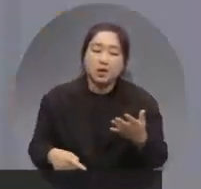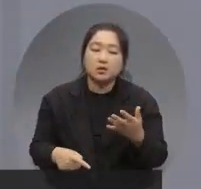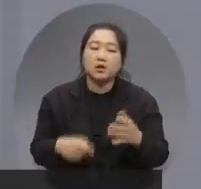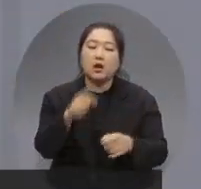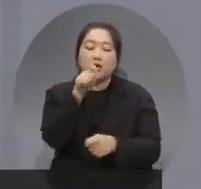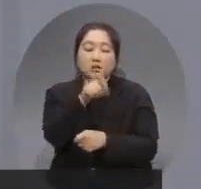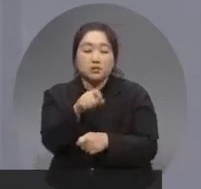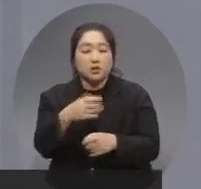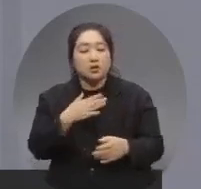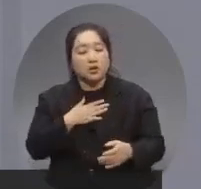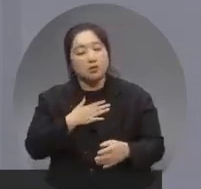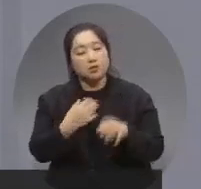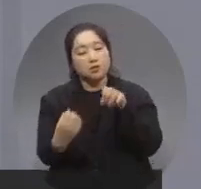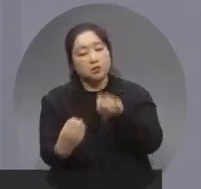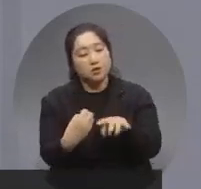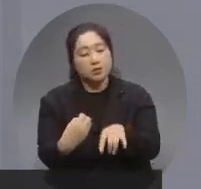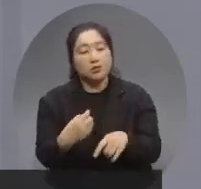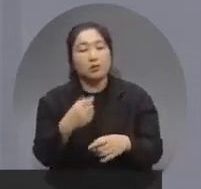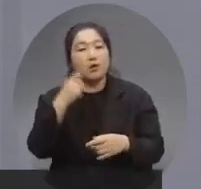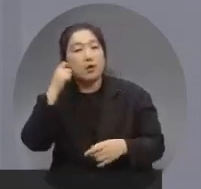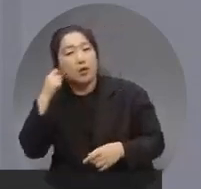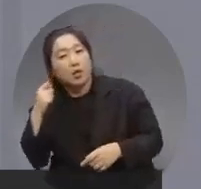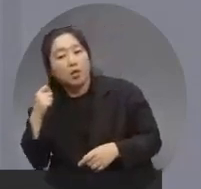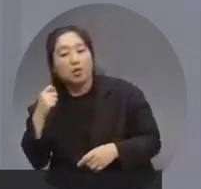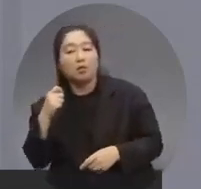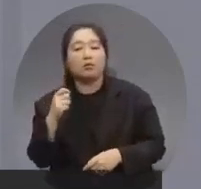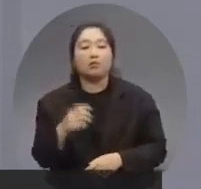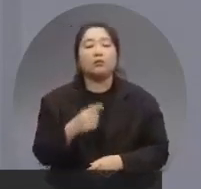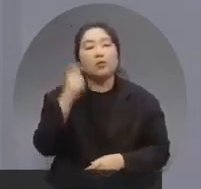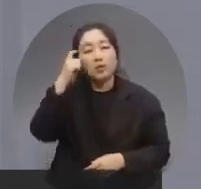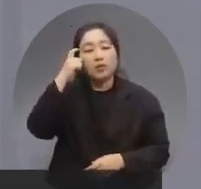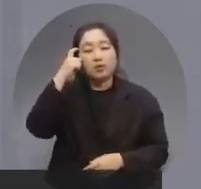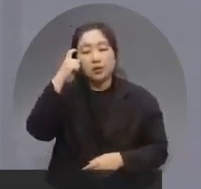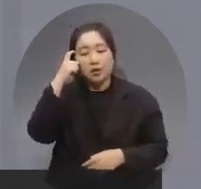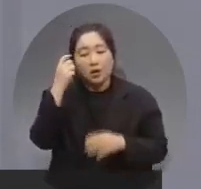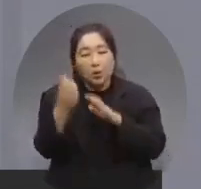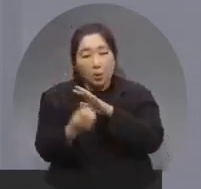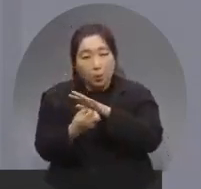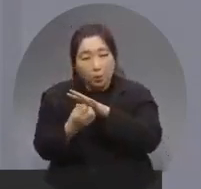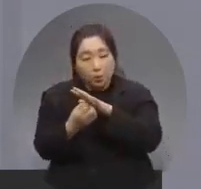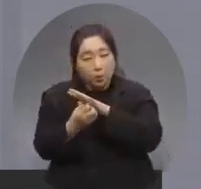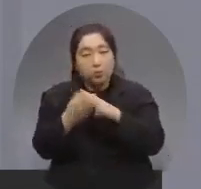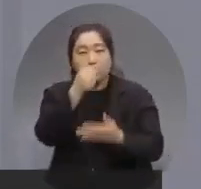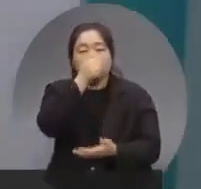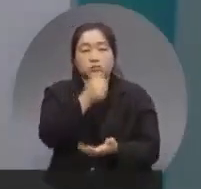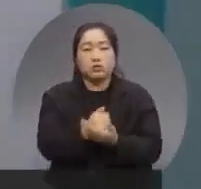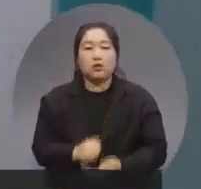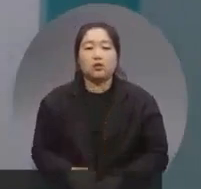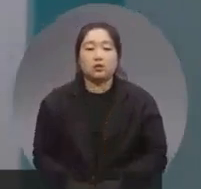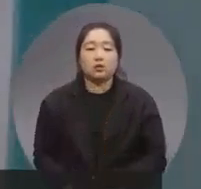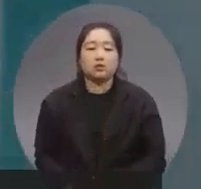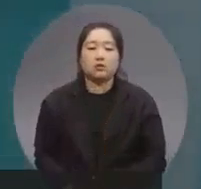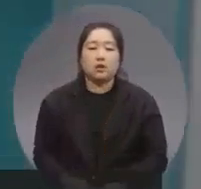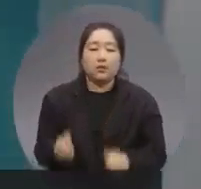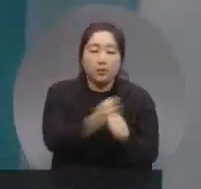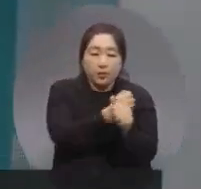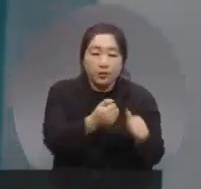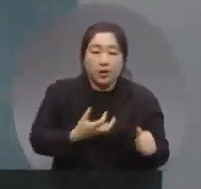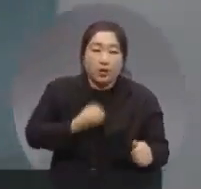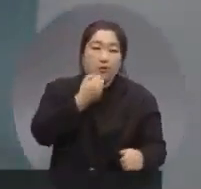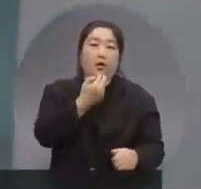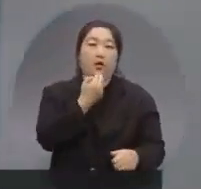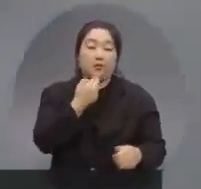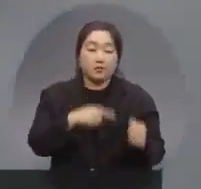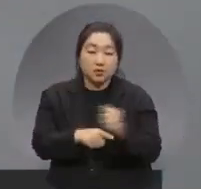봐도 나라도 저렇게 얘기를 하면 넘어가겠는데? 라는 생각이 들 정도로 굉장히 정교한 범죄입니다. 폭행과 협박이